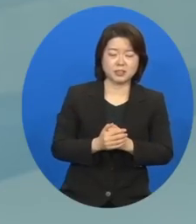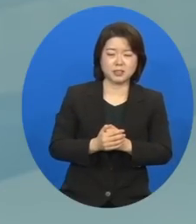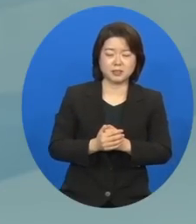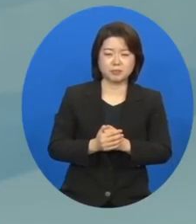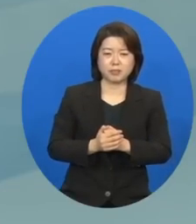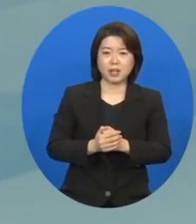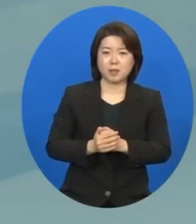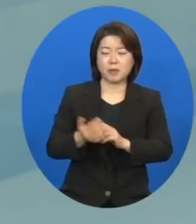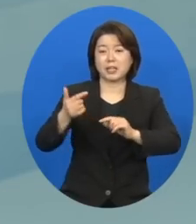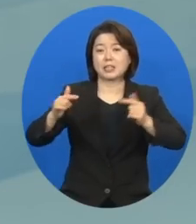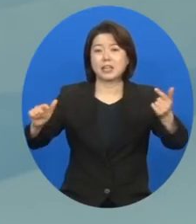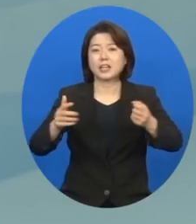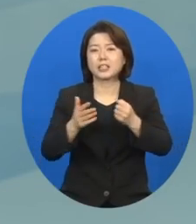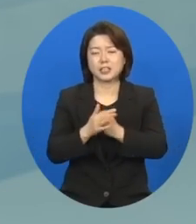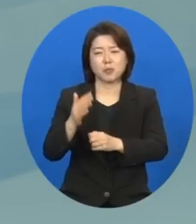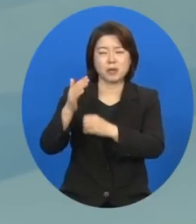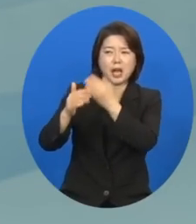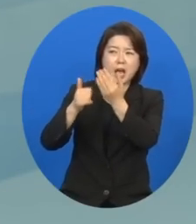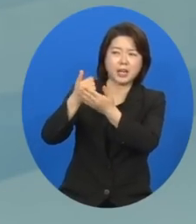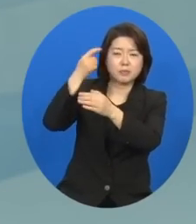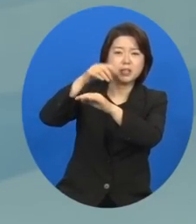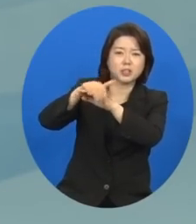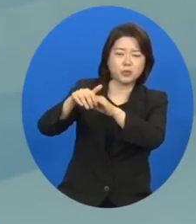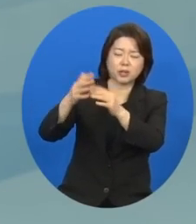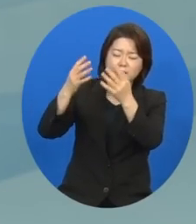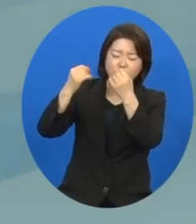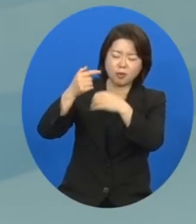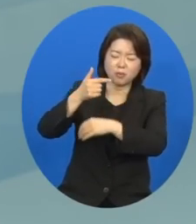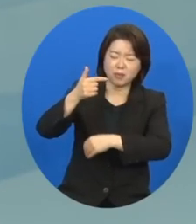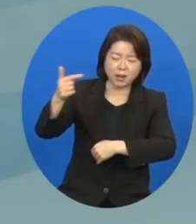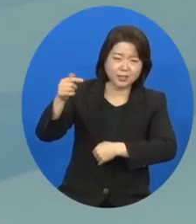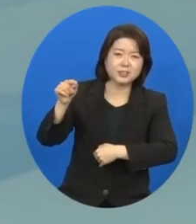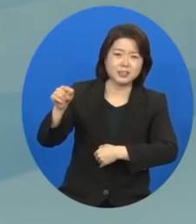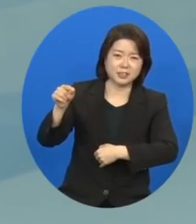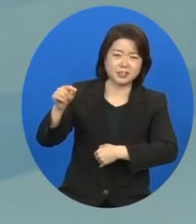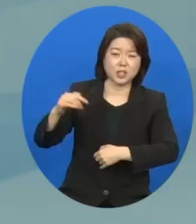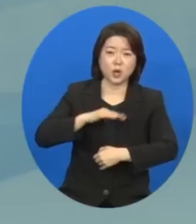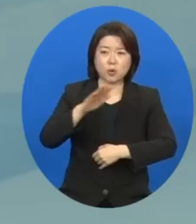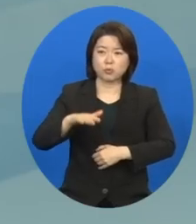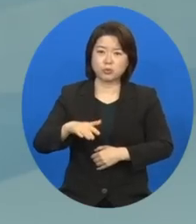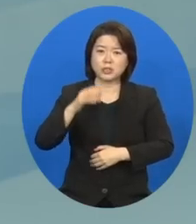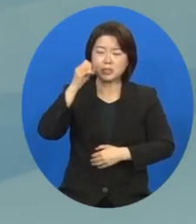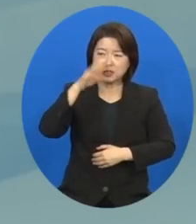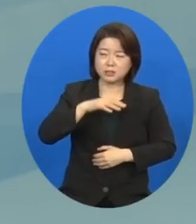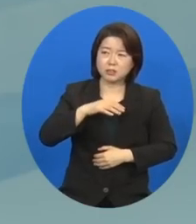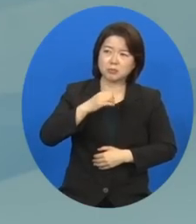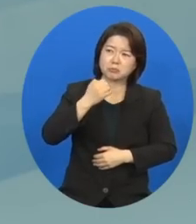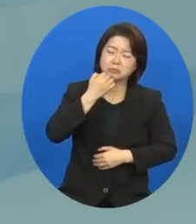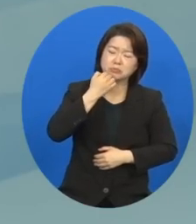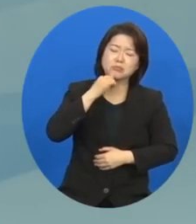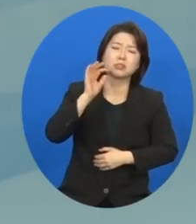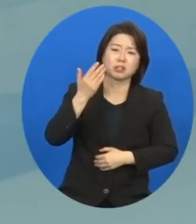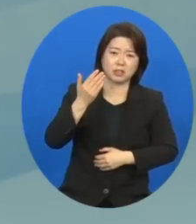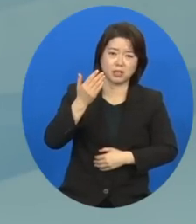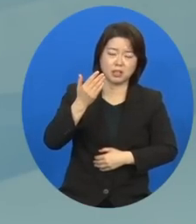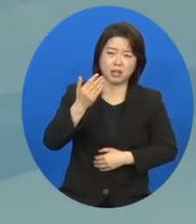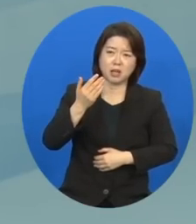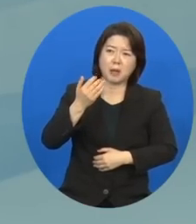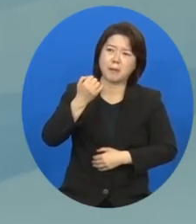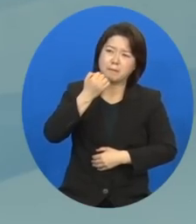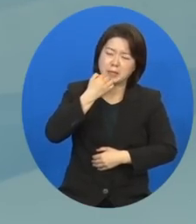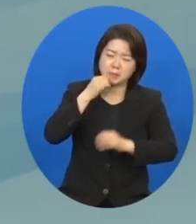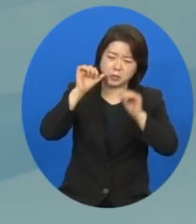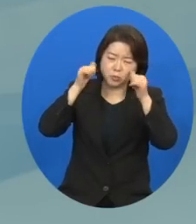달라서 또한 그분의 계획이 얼마나 큰지 우리는요 그저 웃고 맙니다. 비웃고